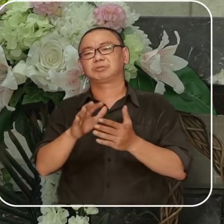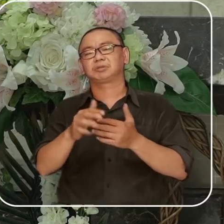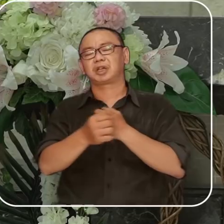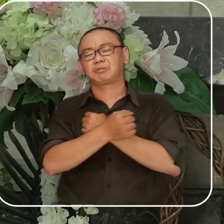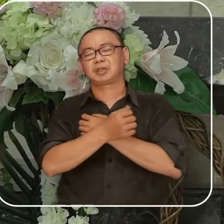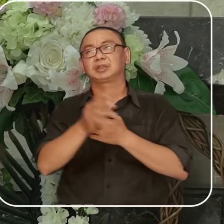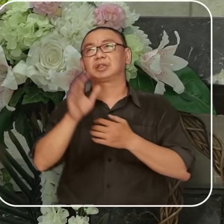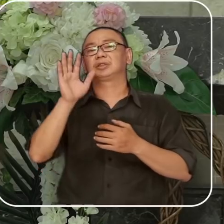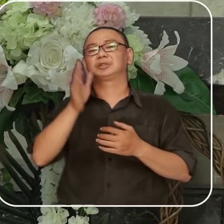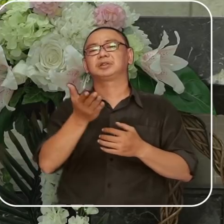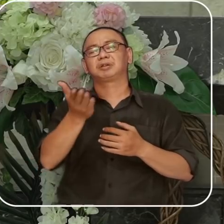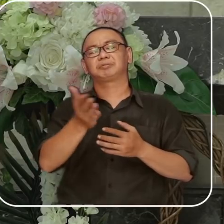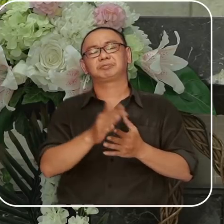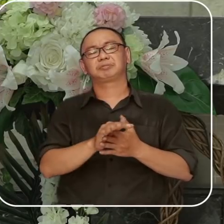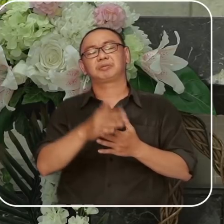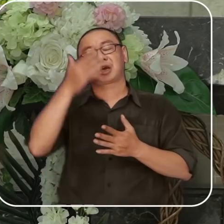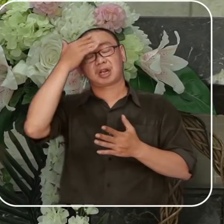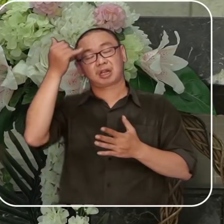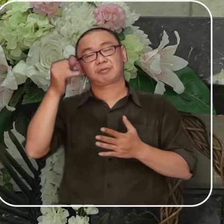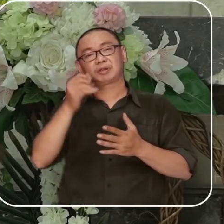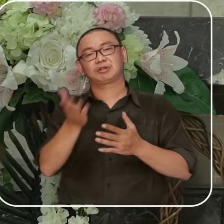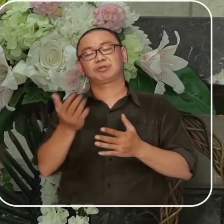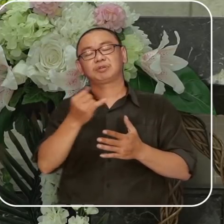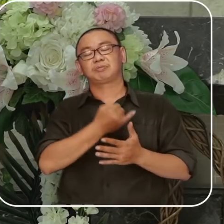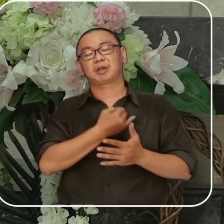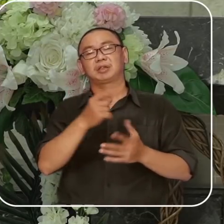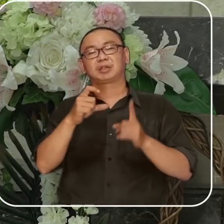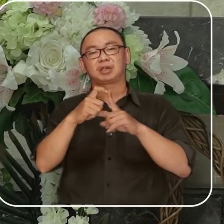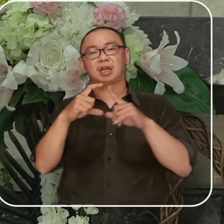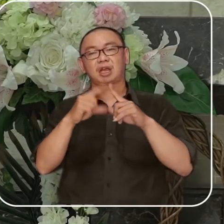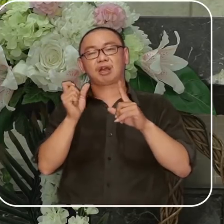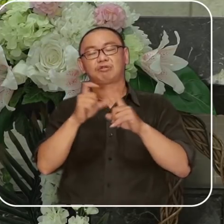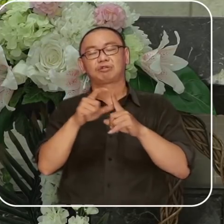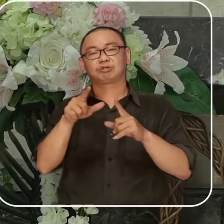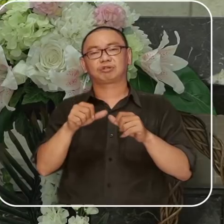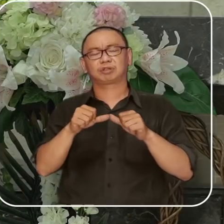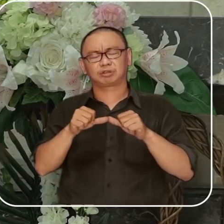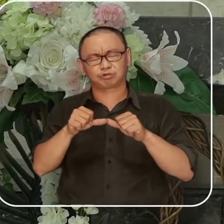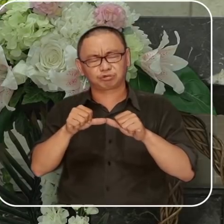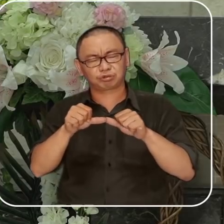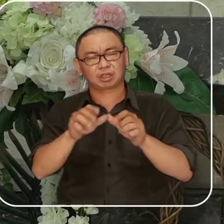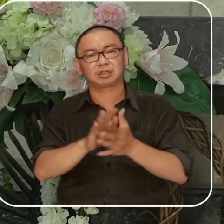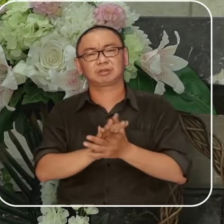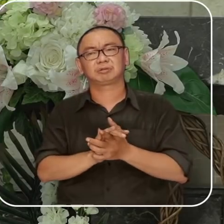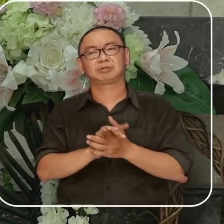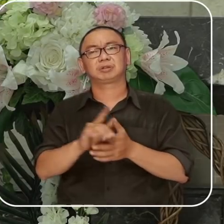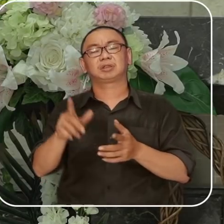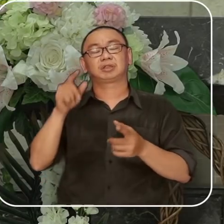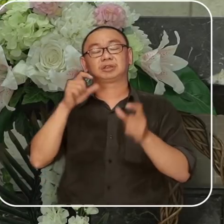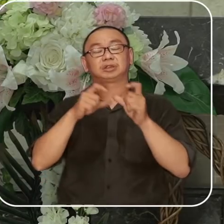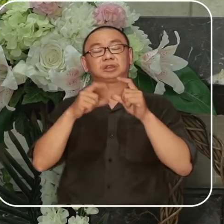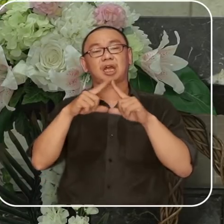Maka pengalaman hidup iman Daud itulah yang diteruskan kepada